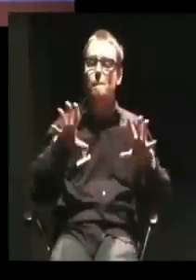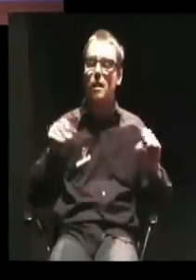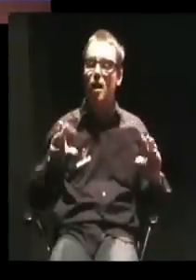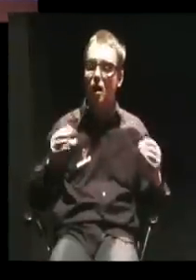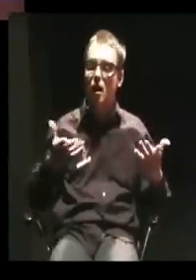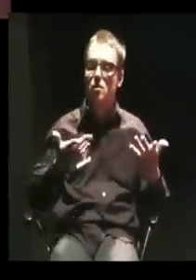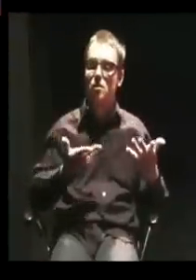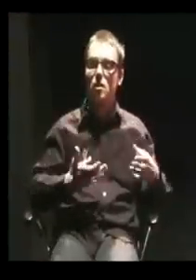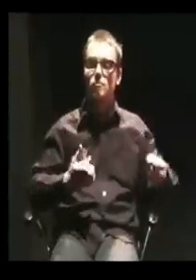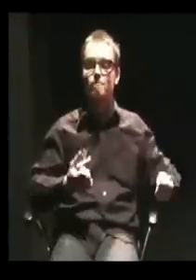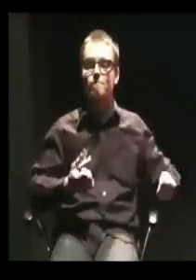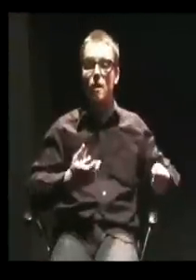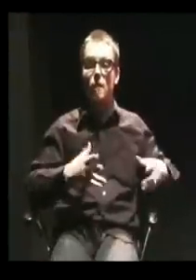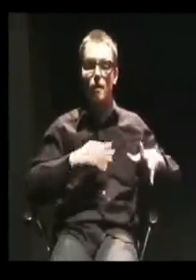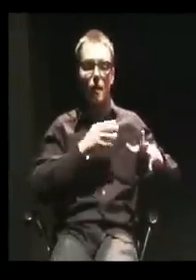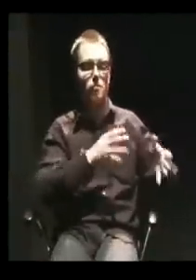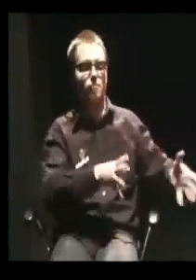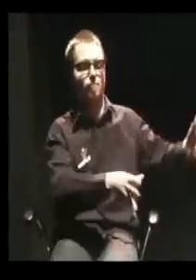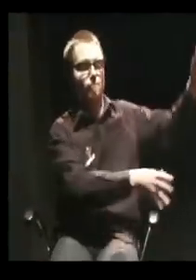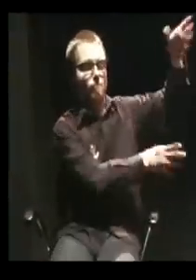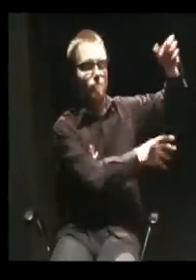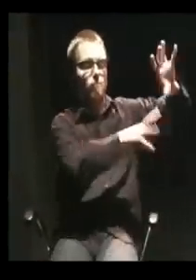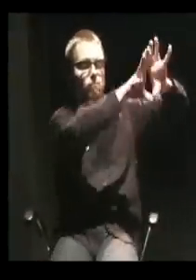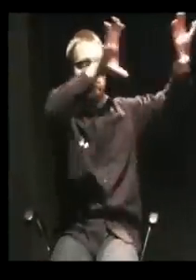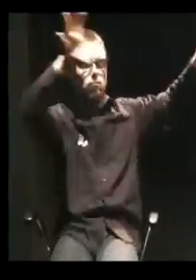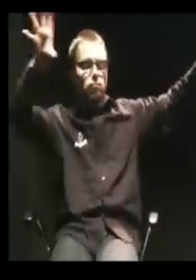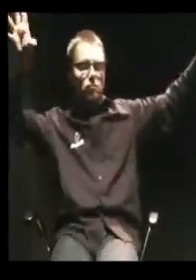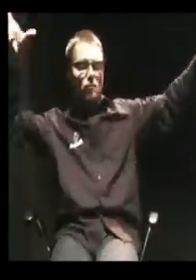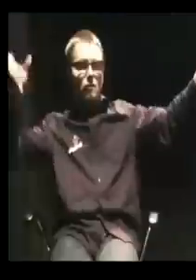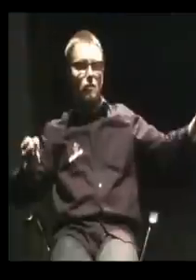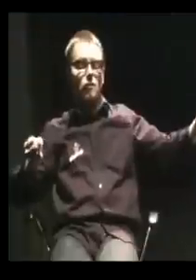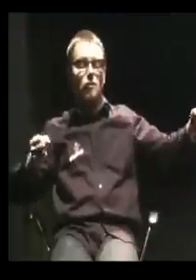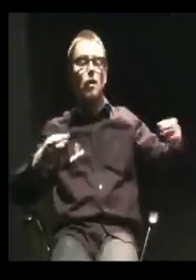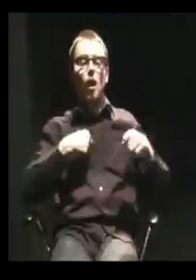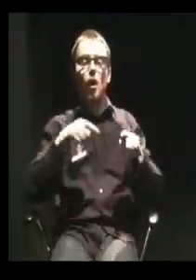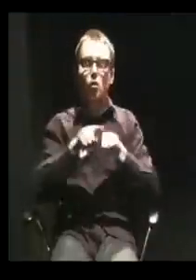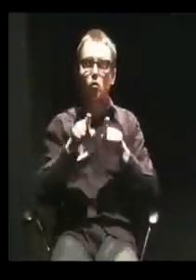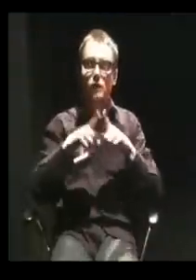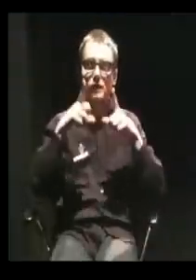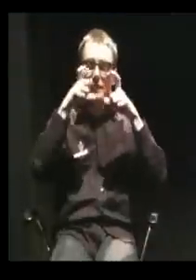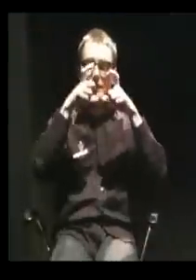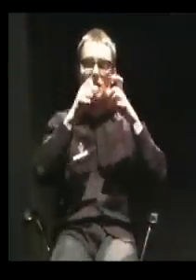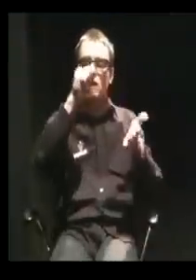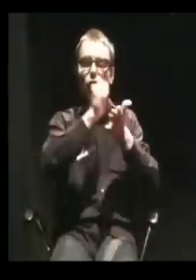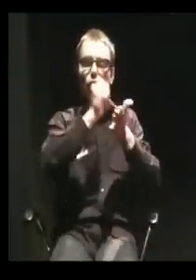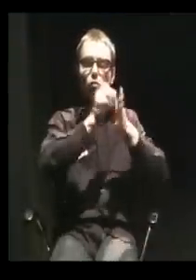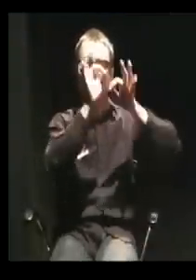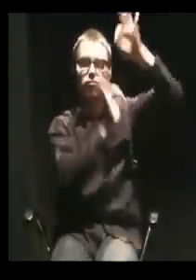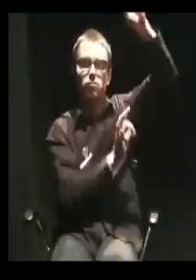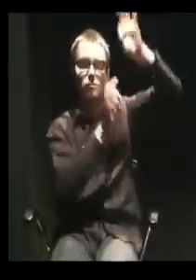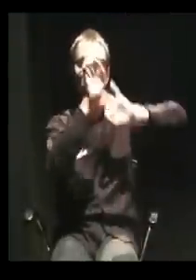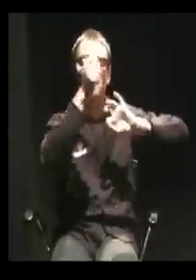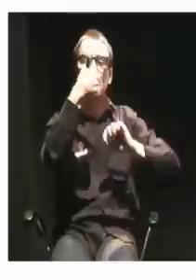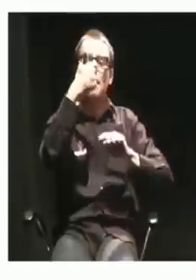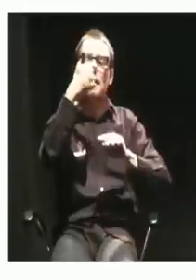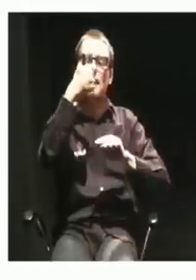żeby naprawdę go zobaczyła, nie sam transparent. W związku z tym wydrukowałem 1,5-metrowe zdjęcia, które przyczepiłem do transparentu.